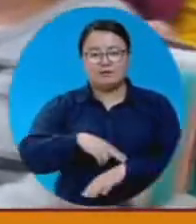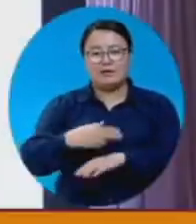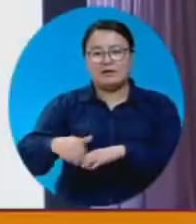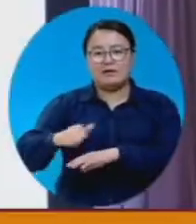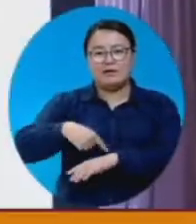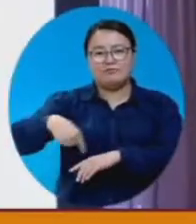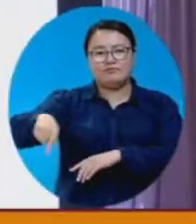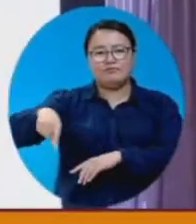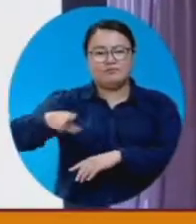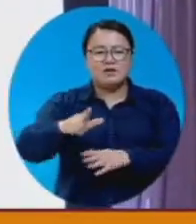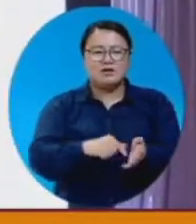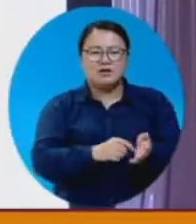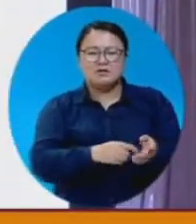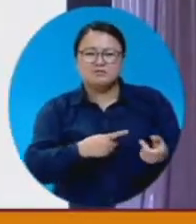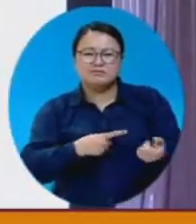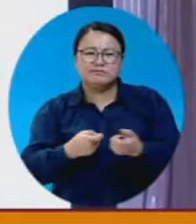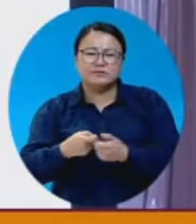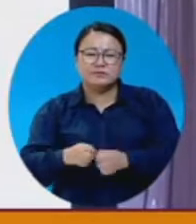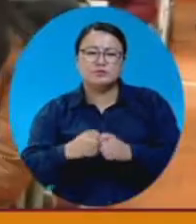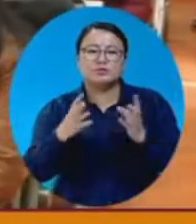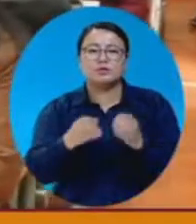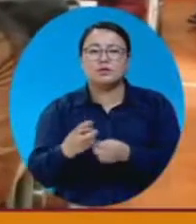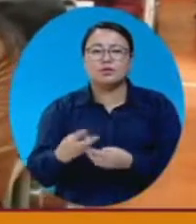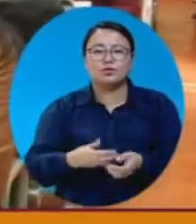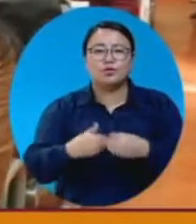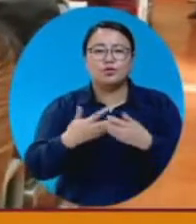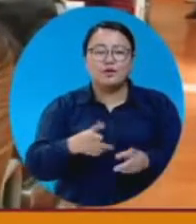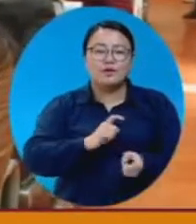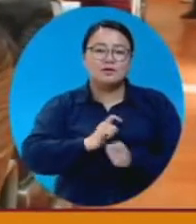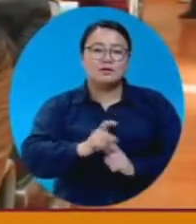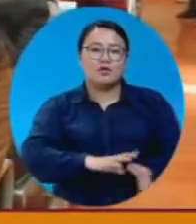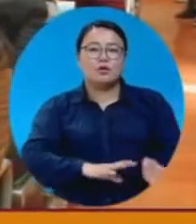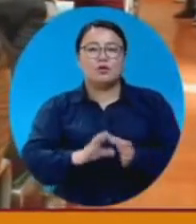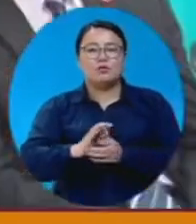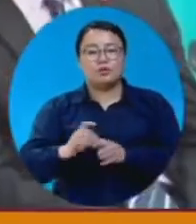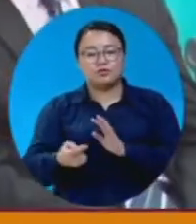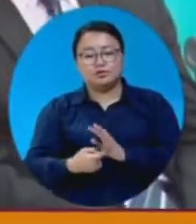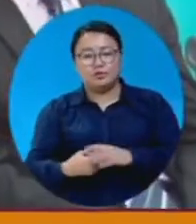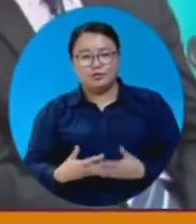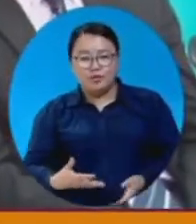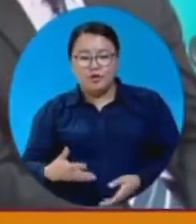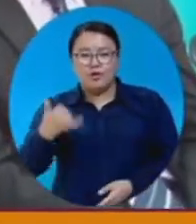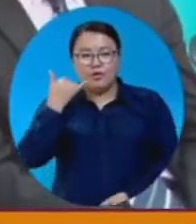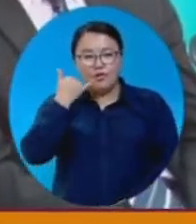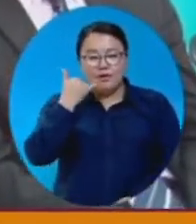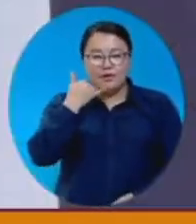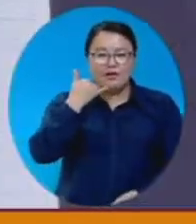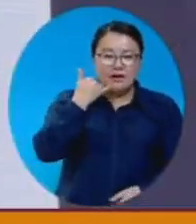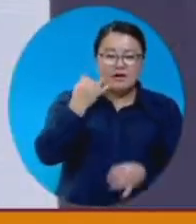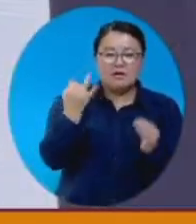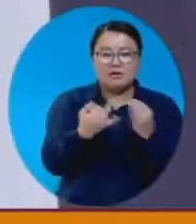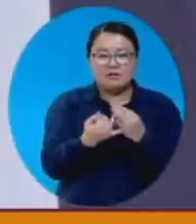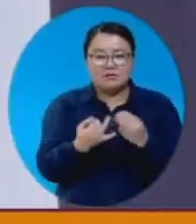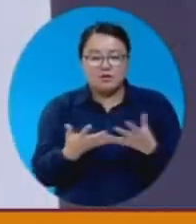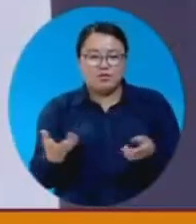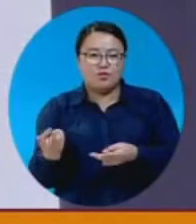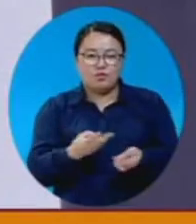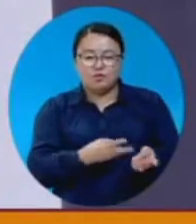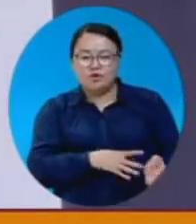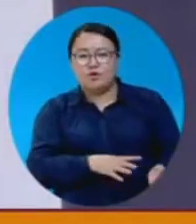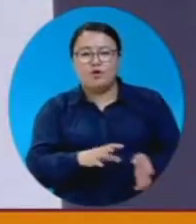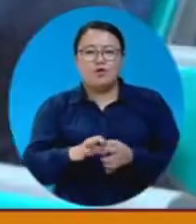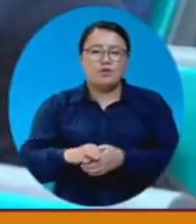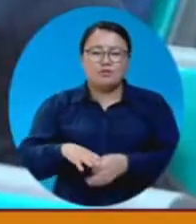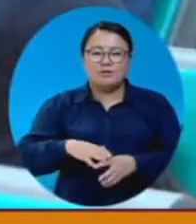аймгийн хэрэглэгчдийн хэрэгцээ шаардлагад нийцсэн бүтээгтэн үйлчилгээг хүргэх харилцаа холбооны суур сүлжээ болон өөрөн холбооны яриа, интернет